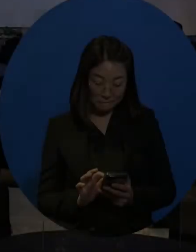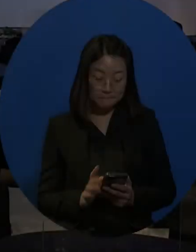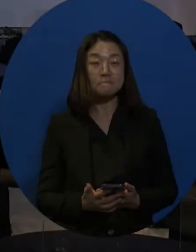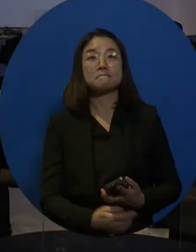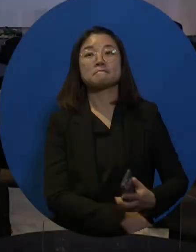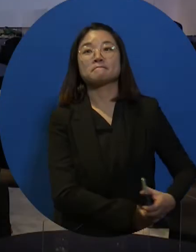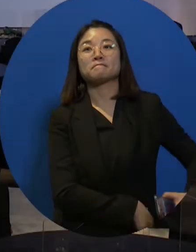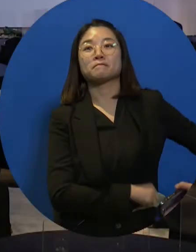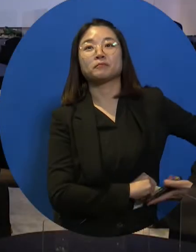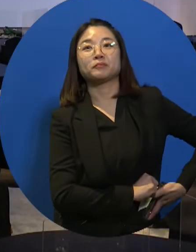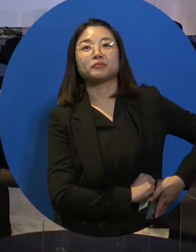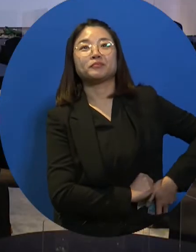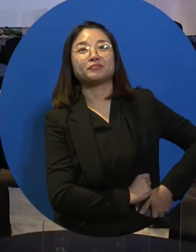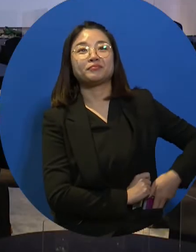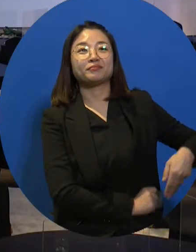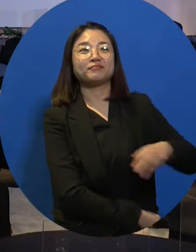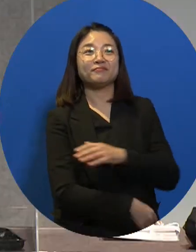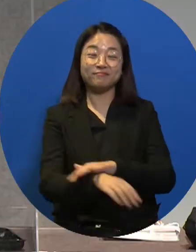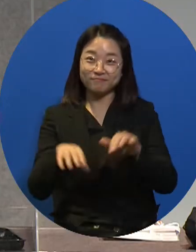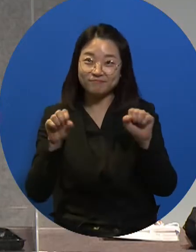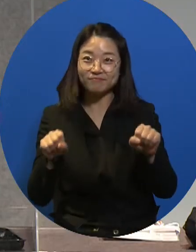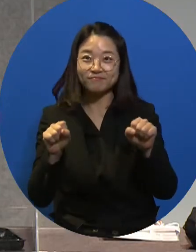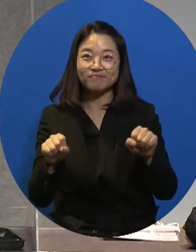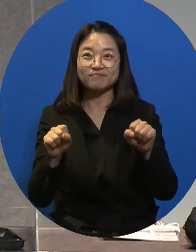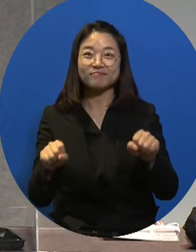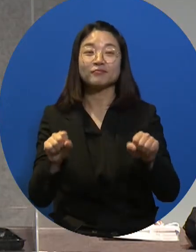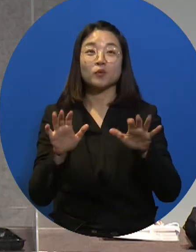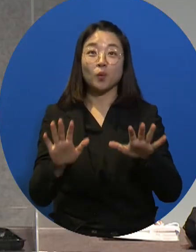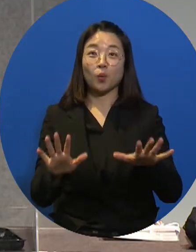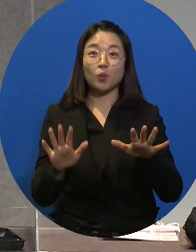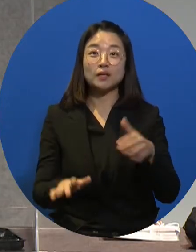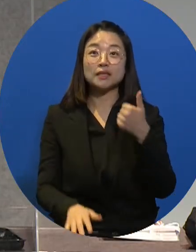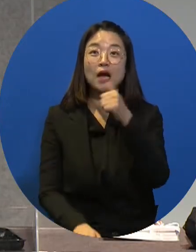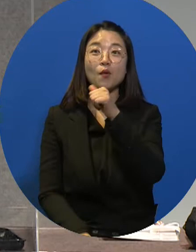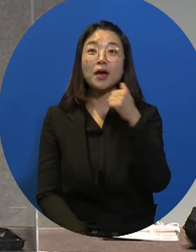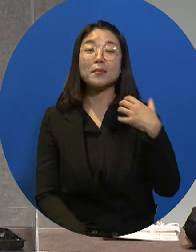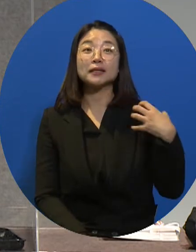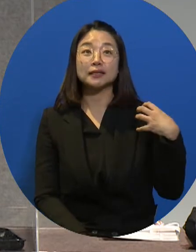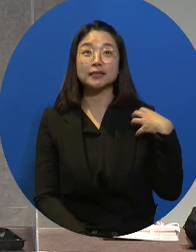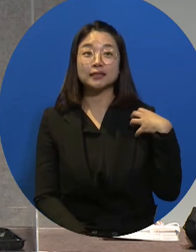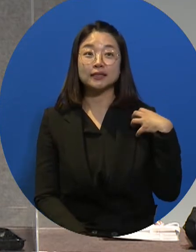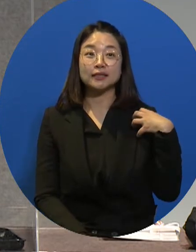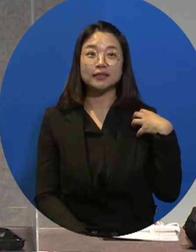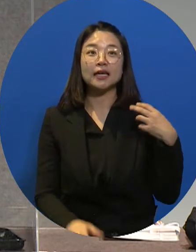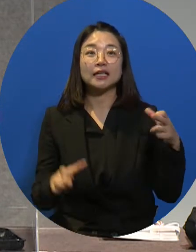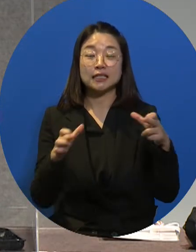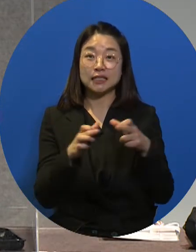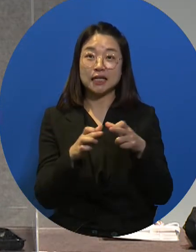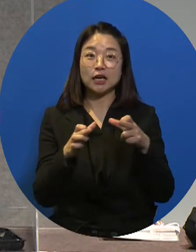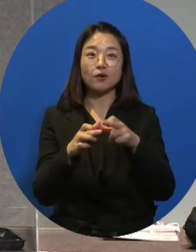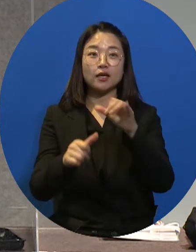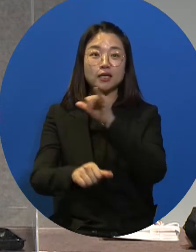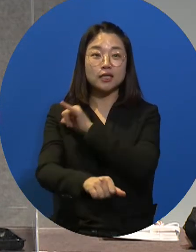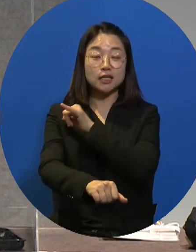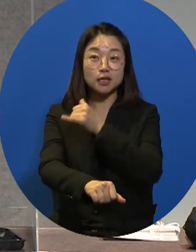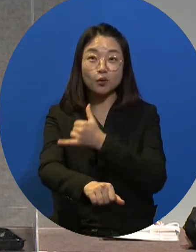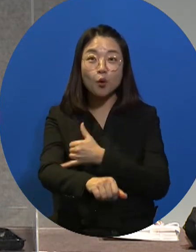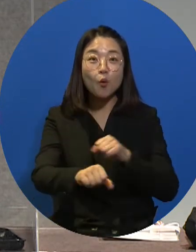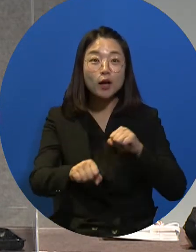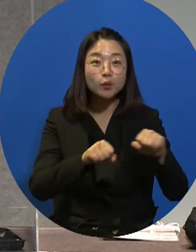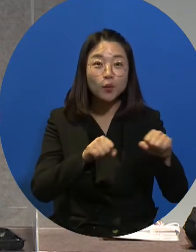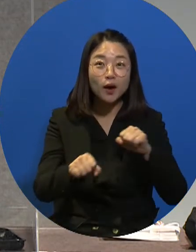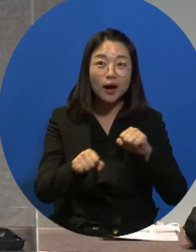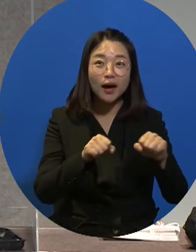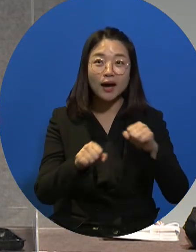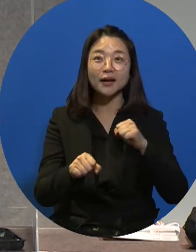네, 안녕하세요. 네, 오늘 자장을 맡은 한국타시운동단체 장애와 인권 발바닥 행동의 이정아